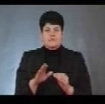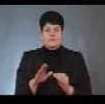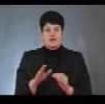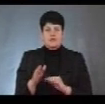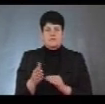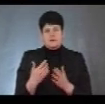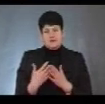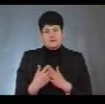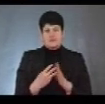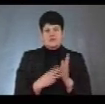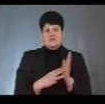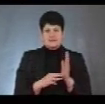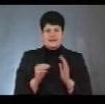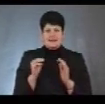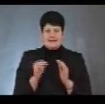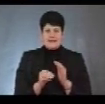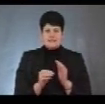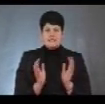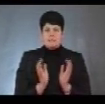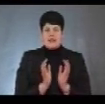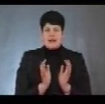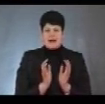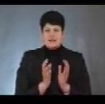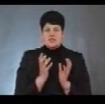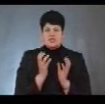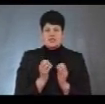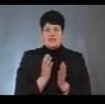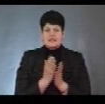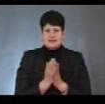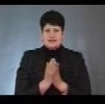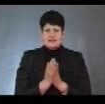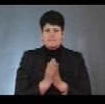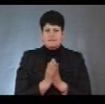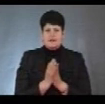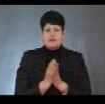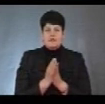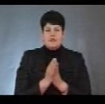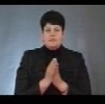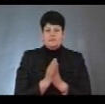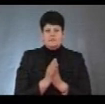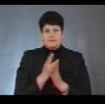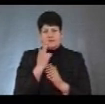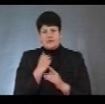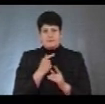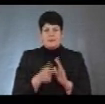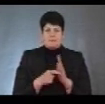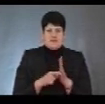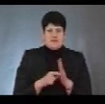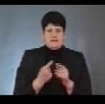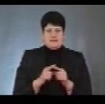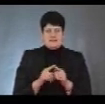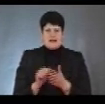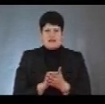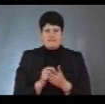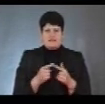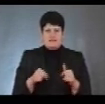Близько 80 тисяч одних зберігання ще зберігається в процесованих різних приміщеннях. Це можна говорити і архівні